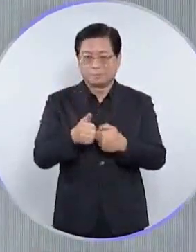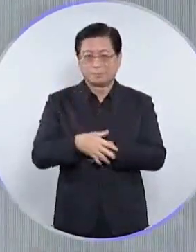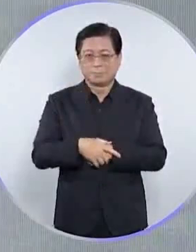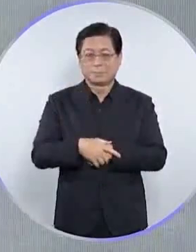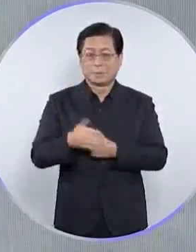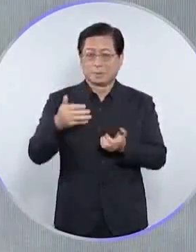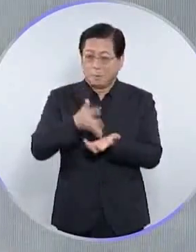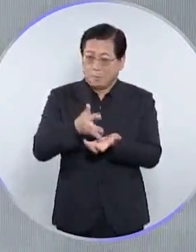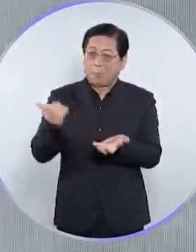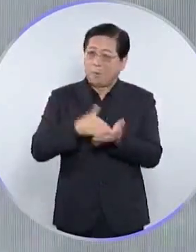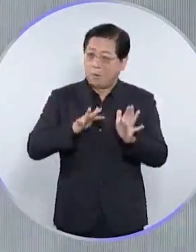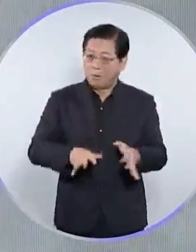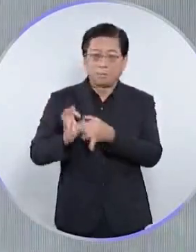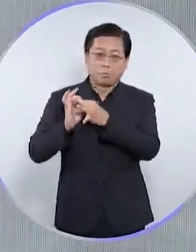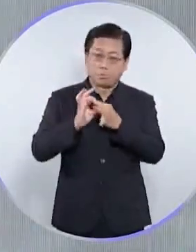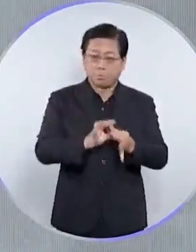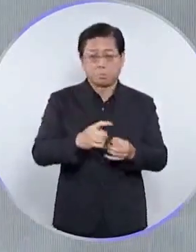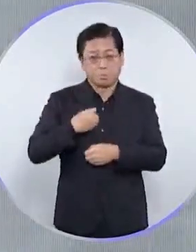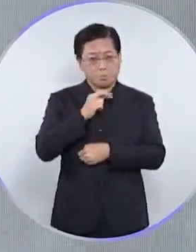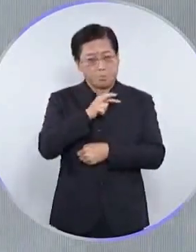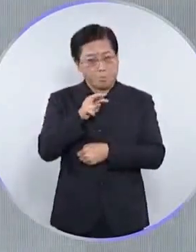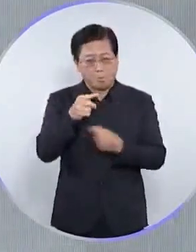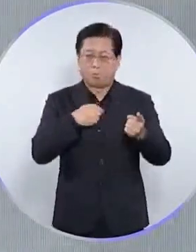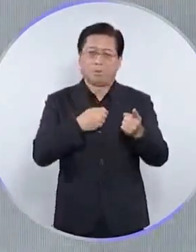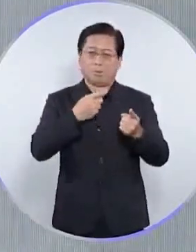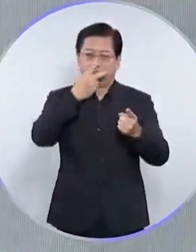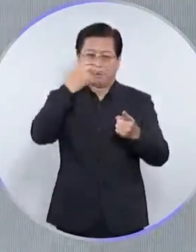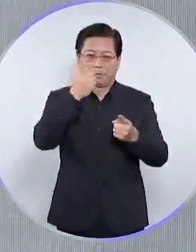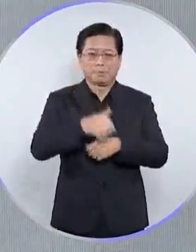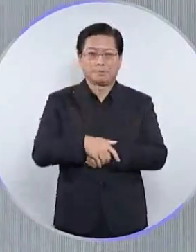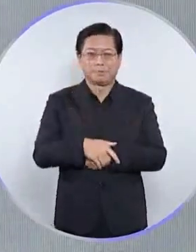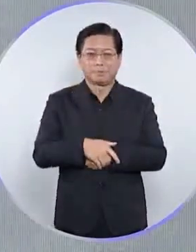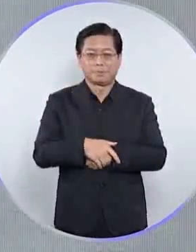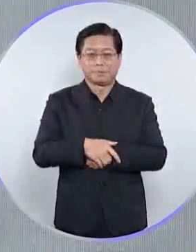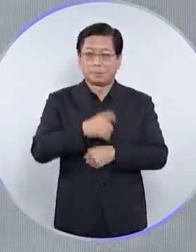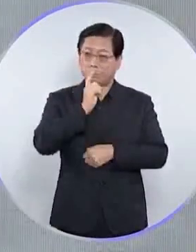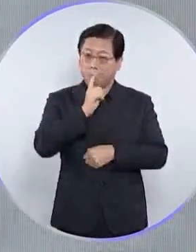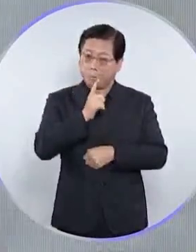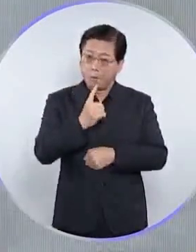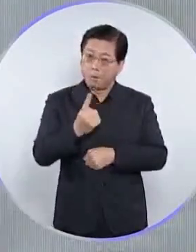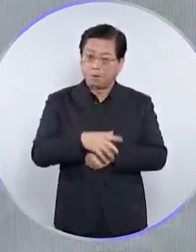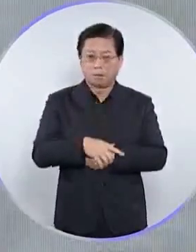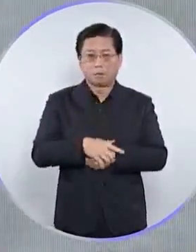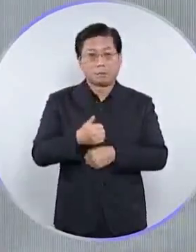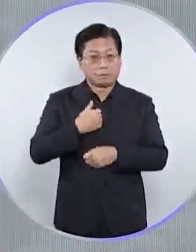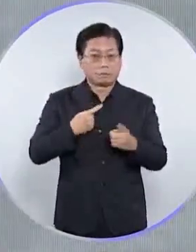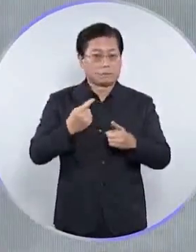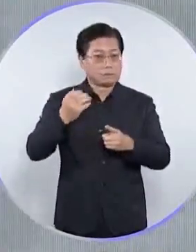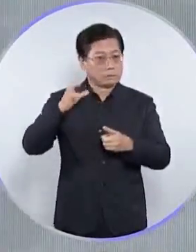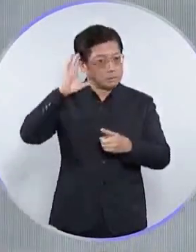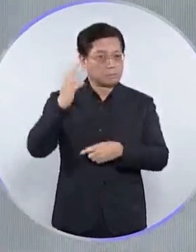包括今天的辩论会，我看得到赖清德先生讲的话，真正人听